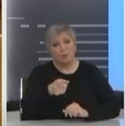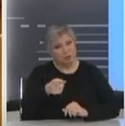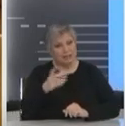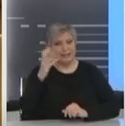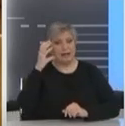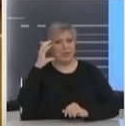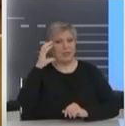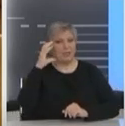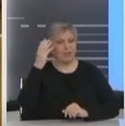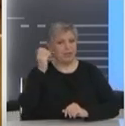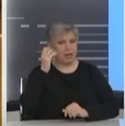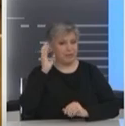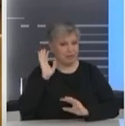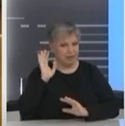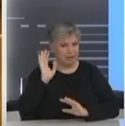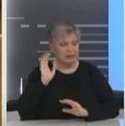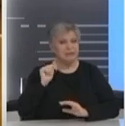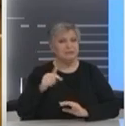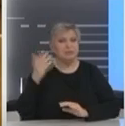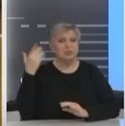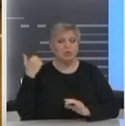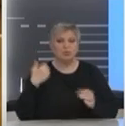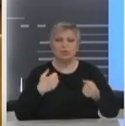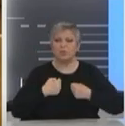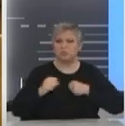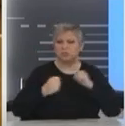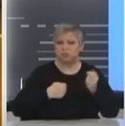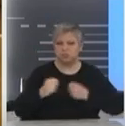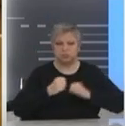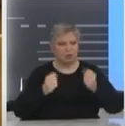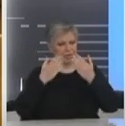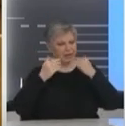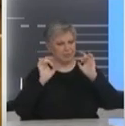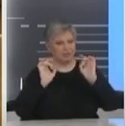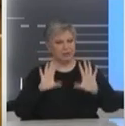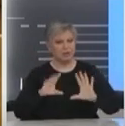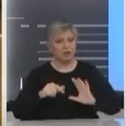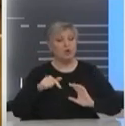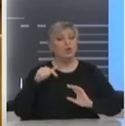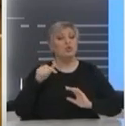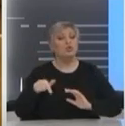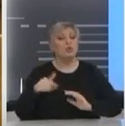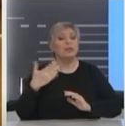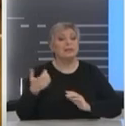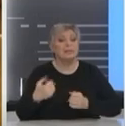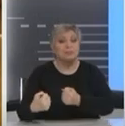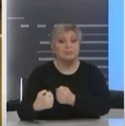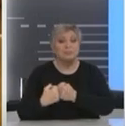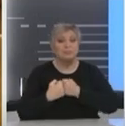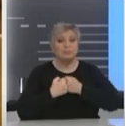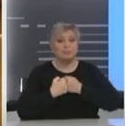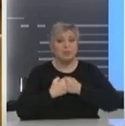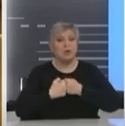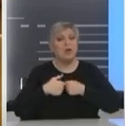είδαμε καμία κινητοποίηση, καμία εκδήλωση υποστήριξης της τάσης μας από τους τότε επίσημους φορείς του